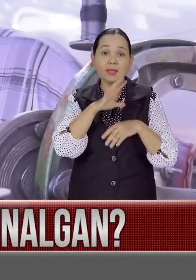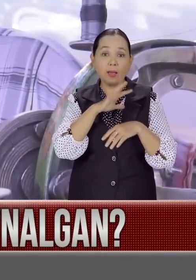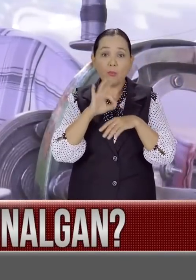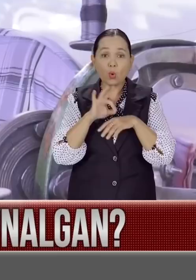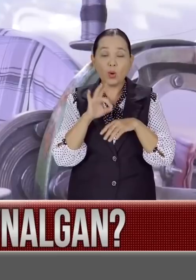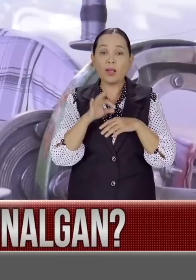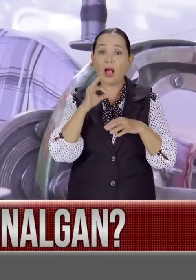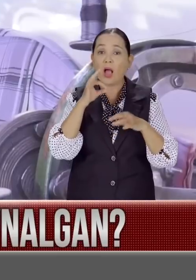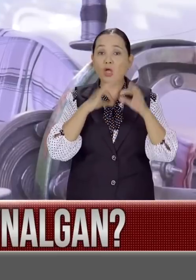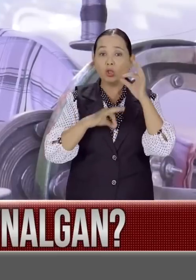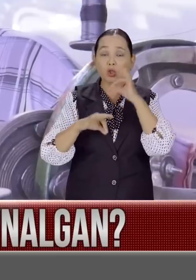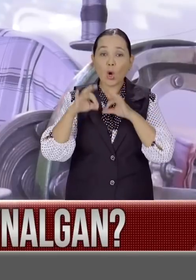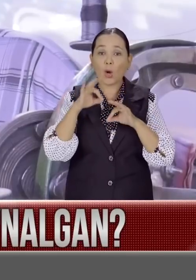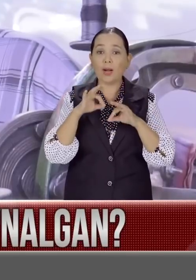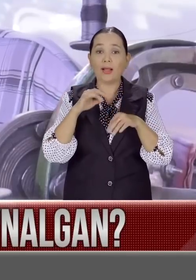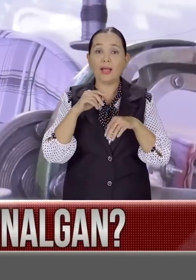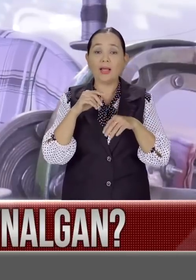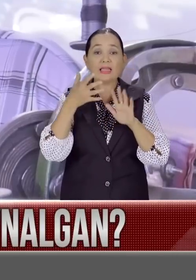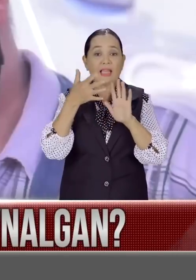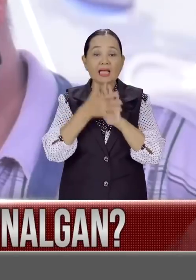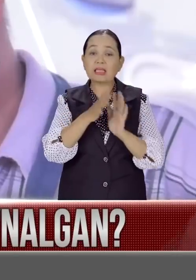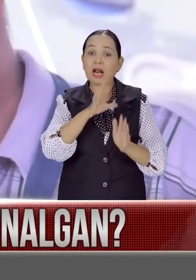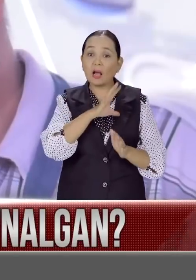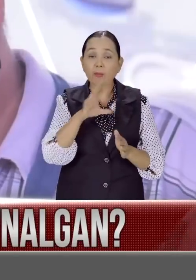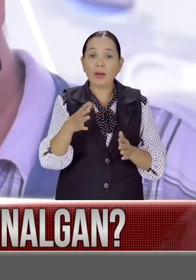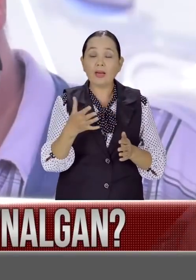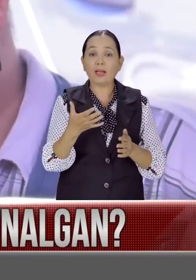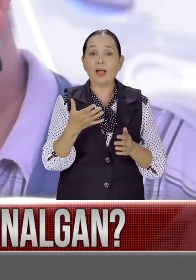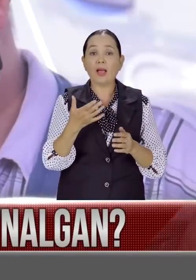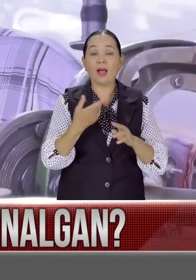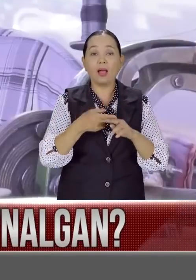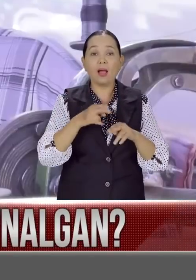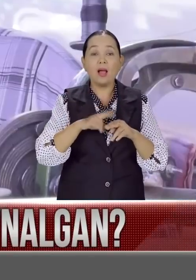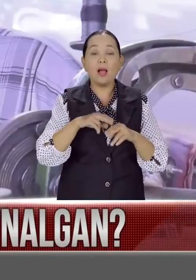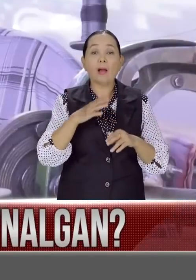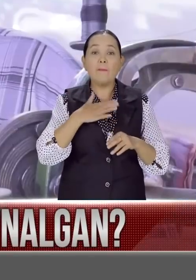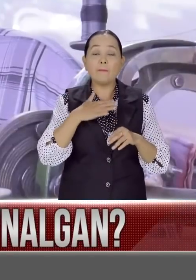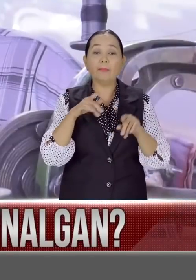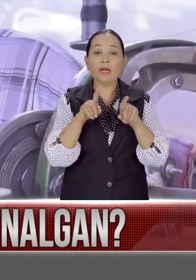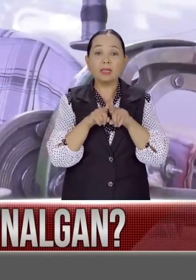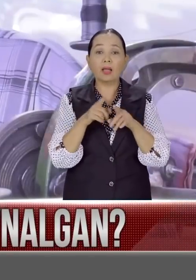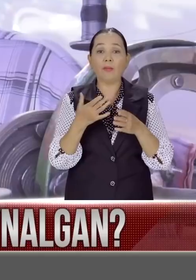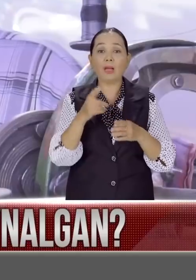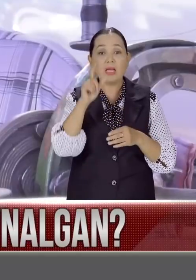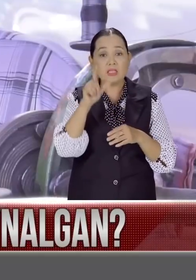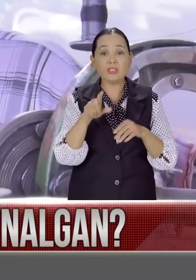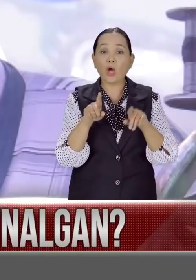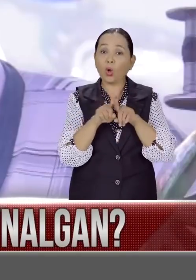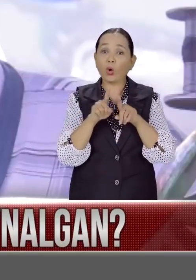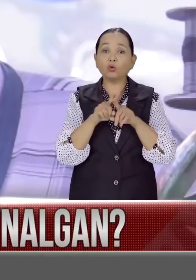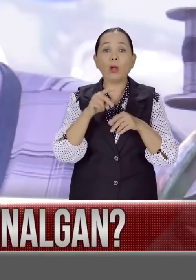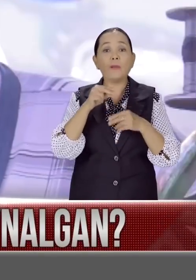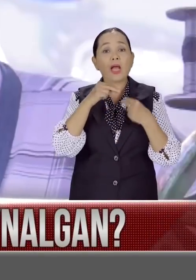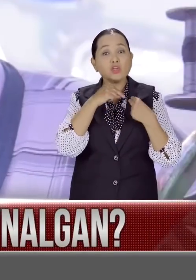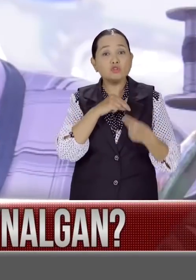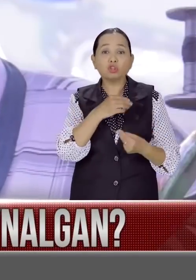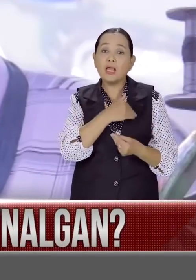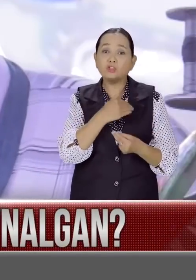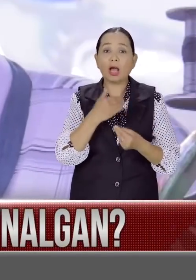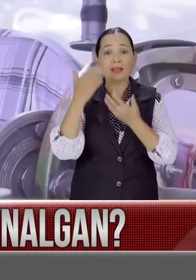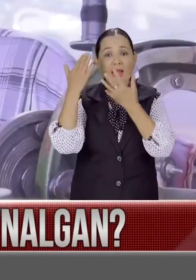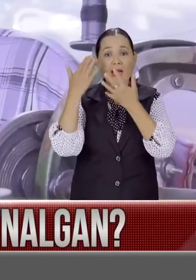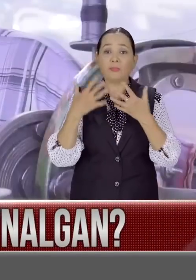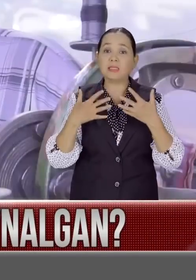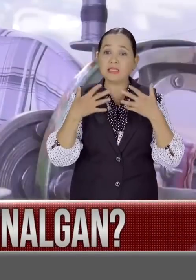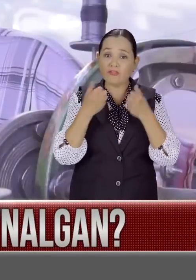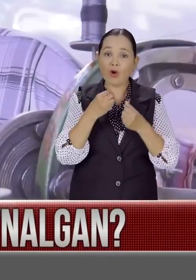qolganman. Dori qiladi, dori ta'sir qilmaydi. Bu oxiri aytdimki, ey Xudo, shu men ham insonlarga o'xshab ishlasam, dardlarimga shifo ber